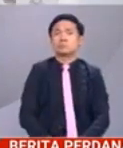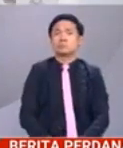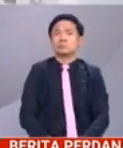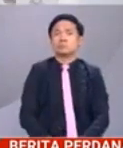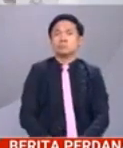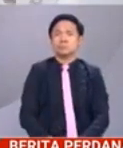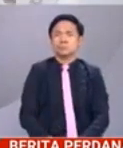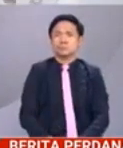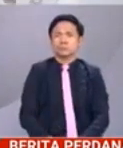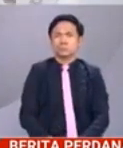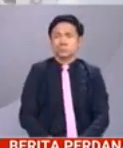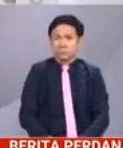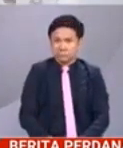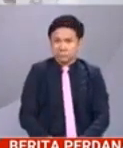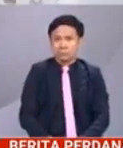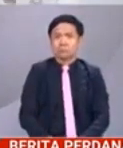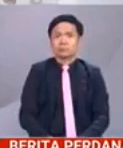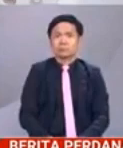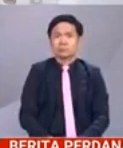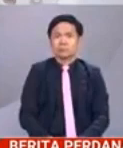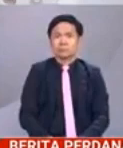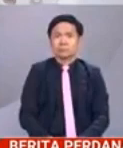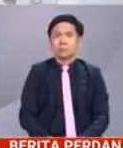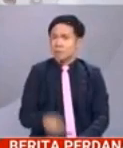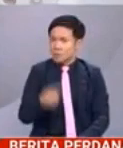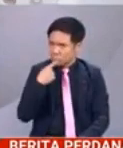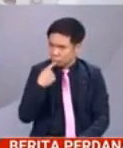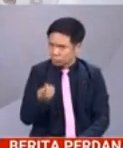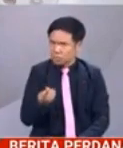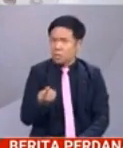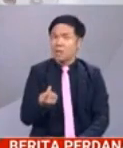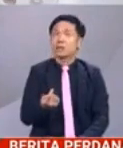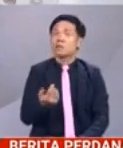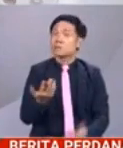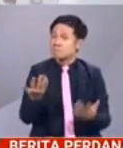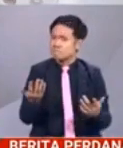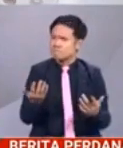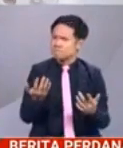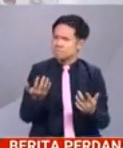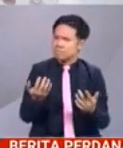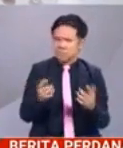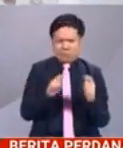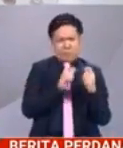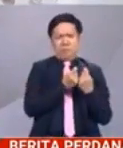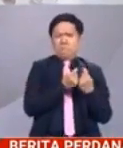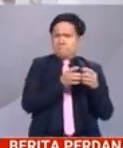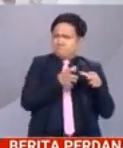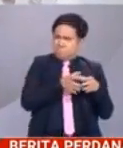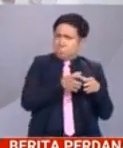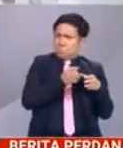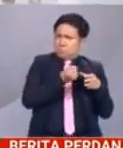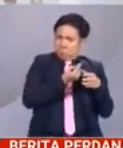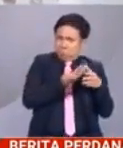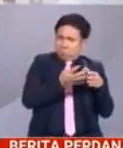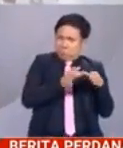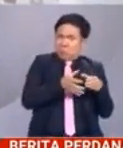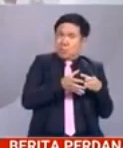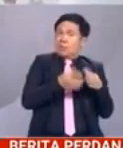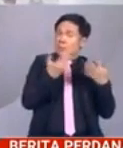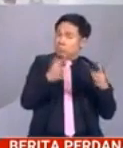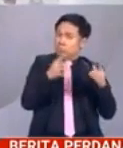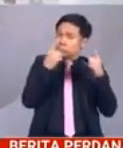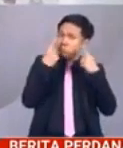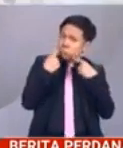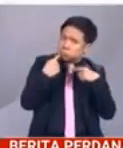amit2 cikamil susah tangga bikin saingi the gooners lagi kami Walaupun tim kami tim kecil tetapi kami tak